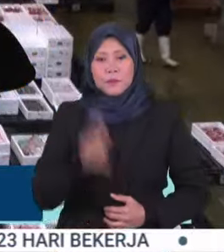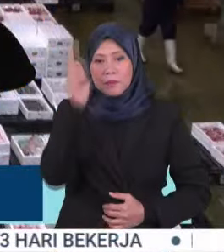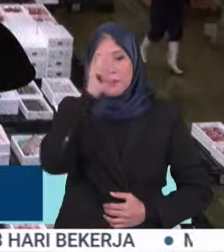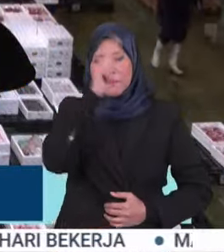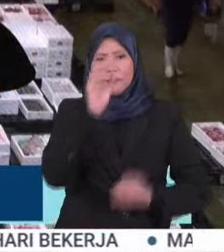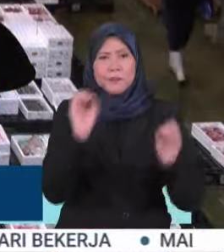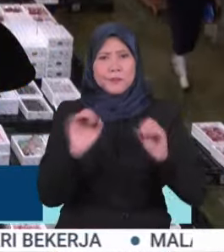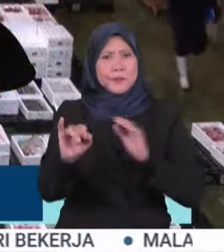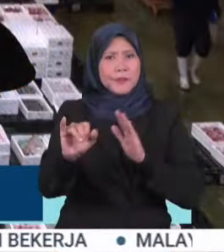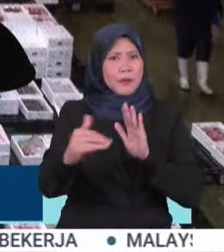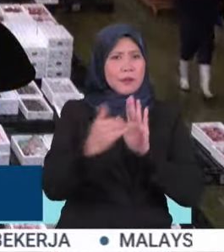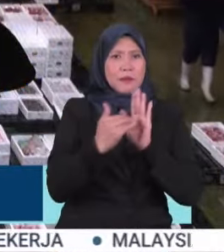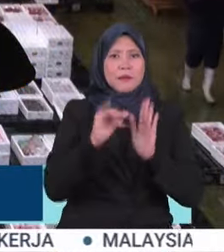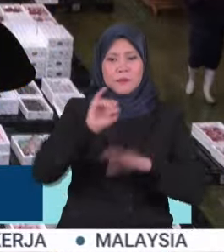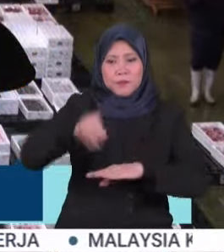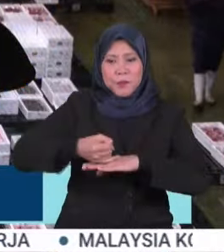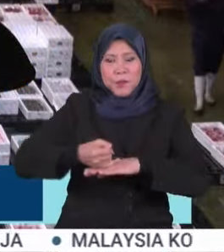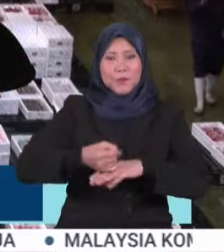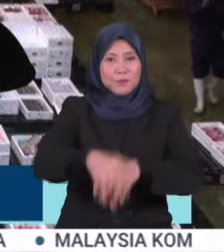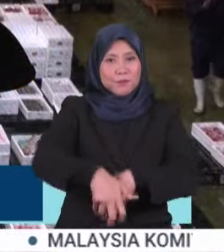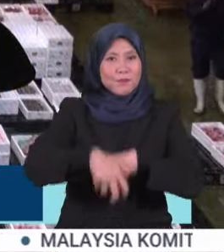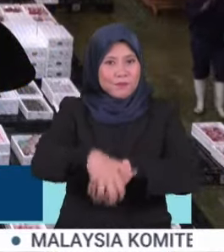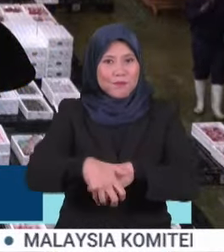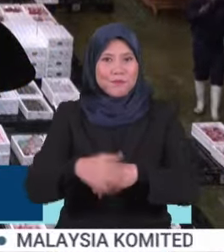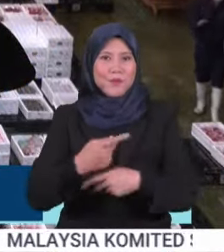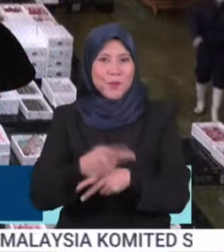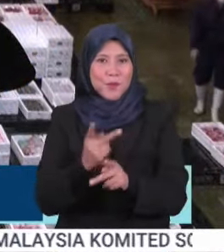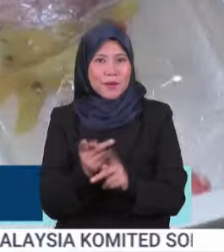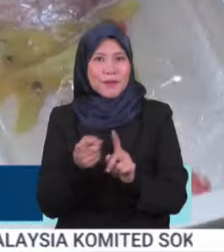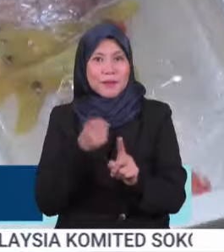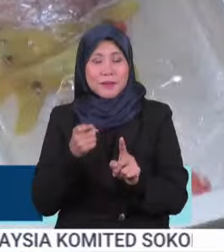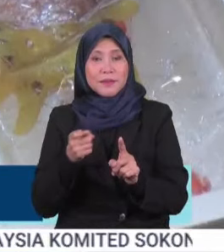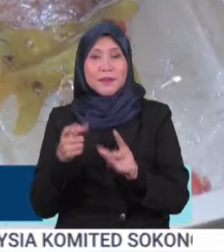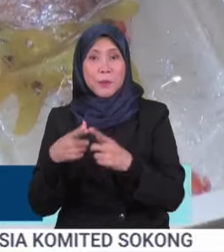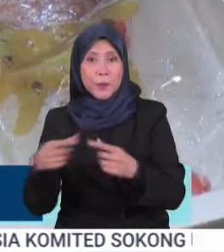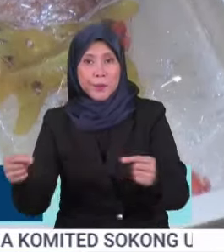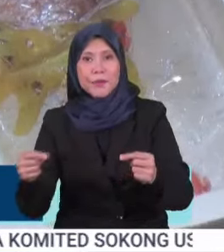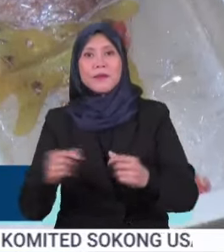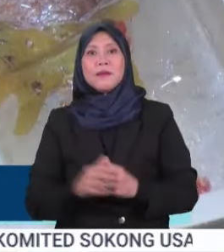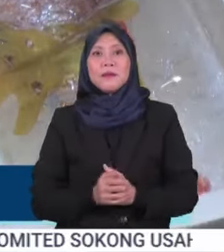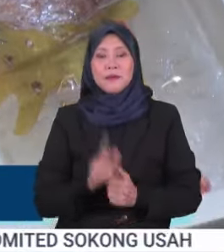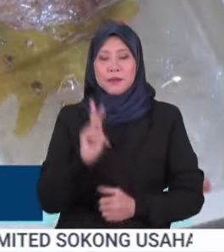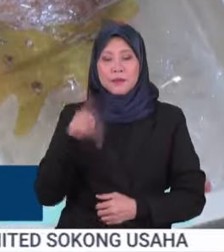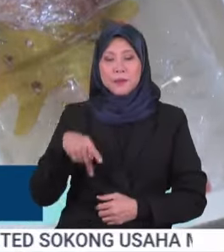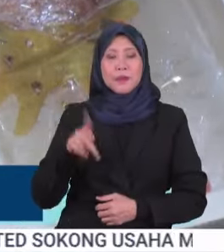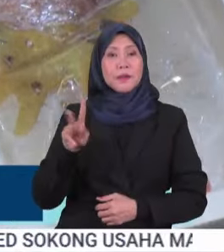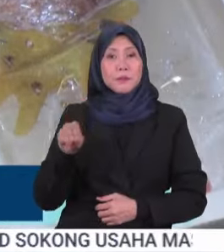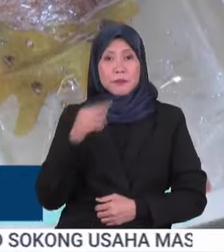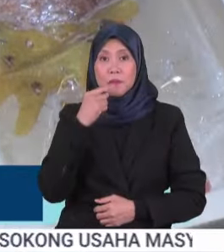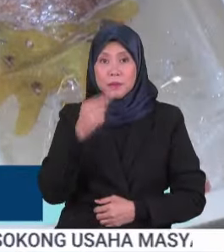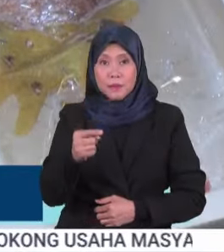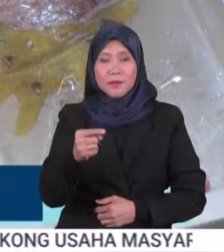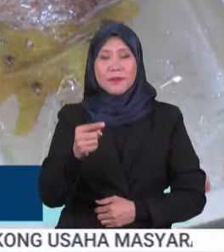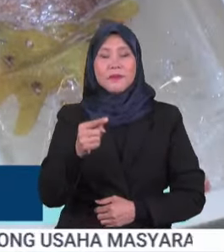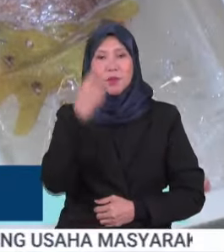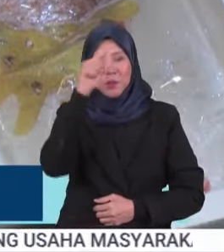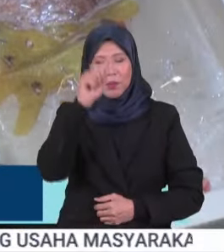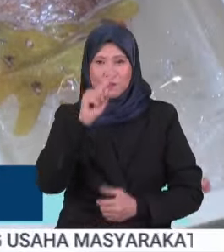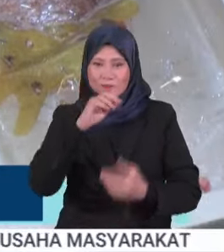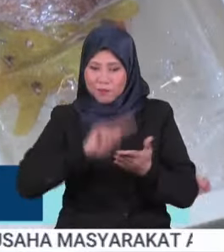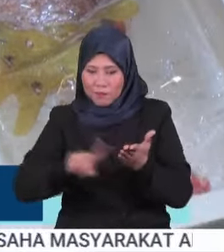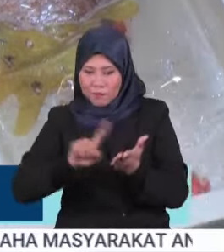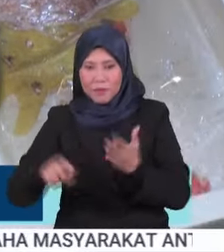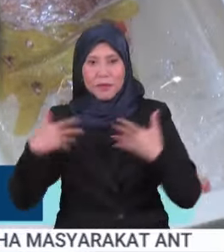Kerajaan tidak halang aktiviti import produk pertanian dan perikanan dari Jepun. Menurut Menteri KPKM, hasil pemantauan tahap keselamatan